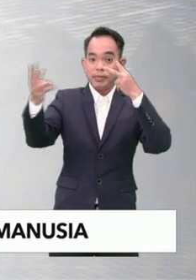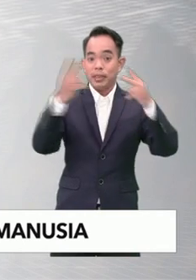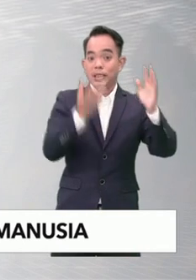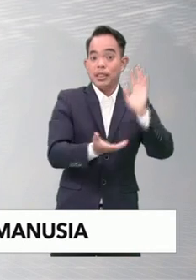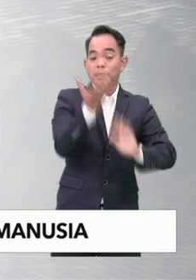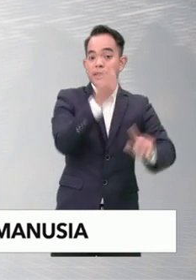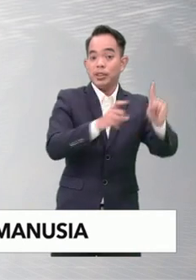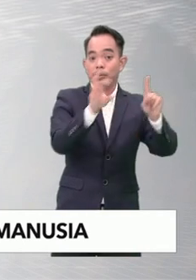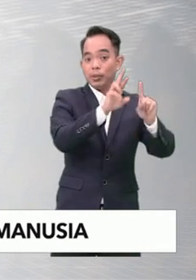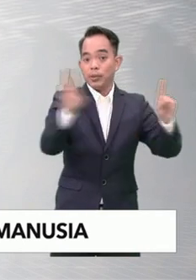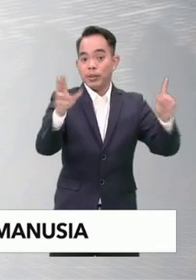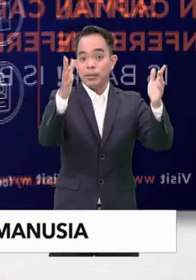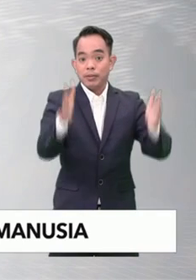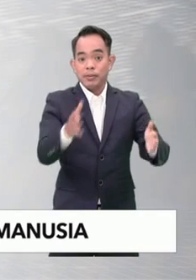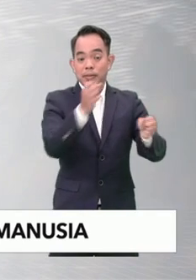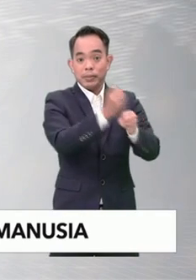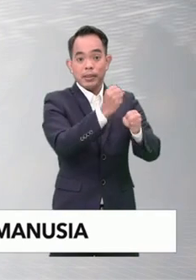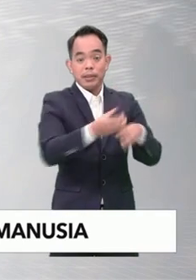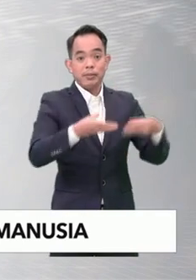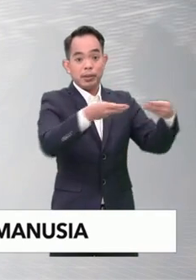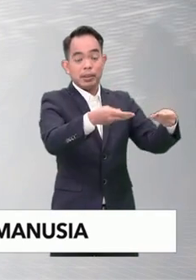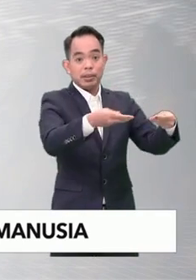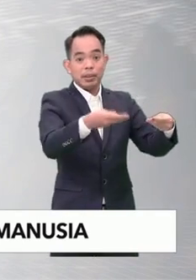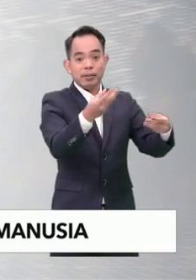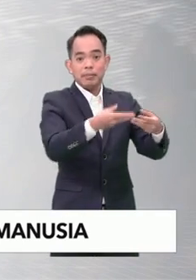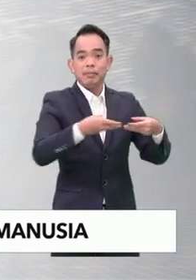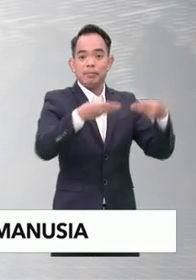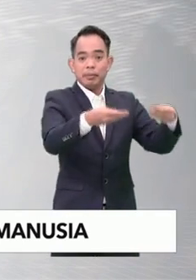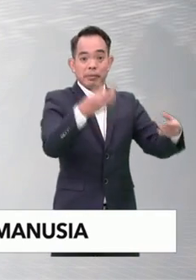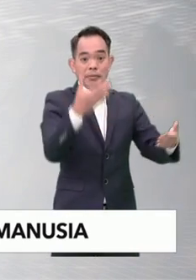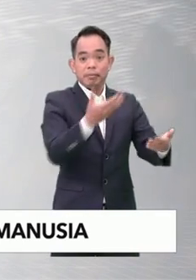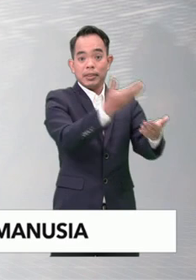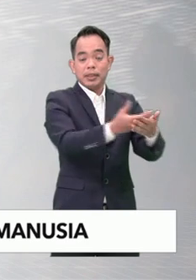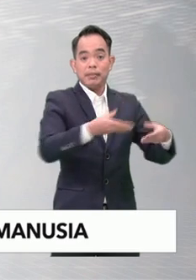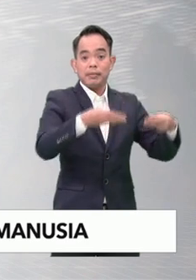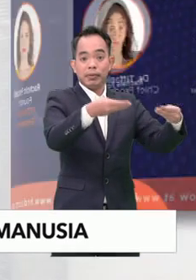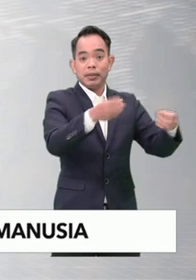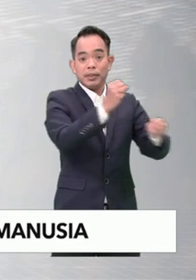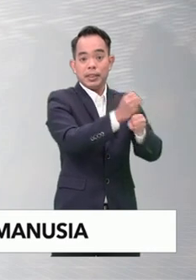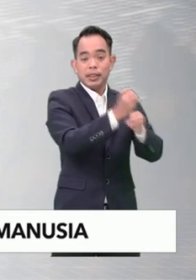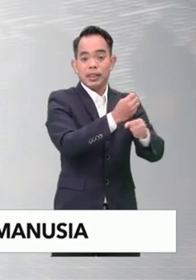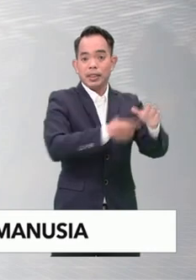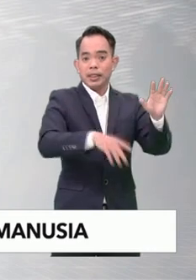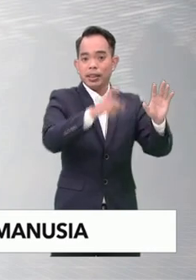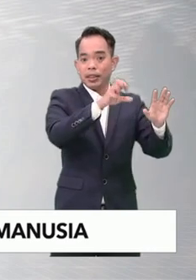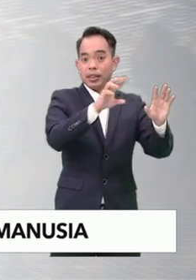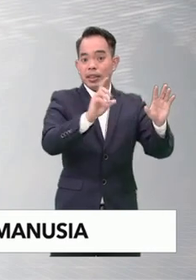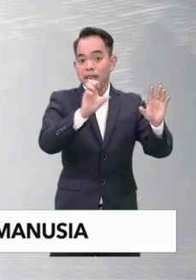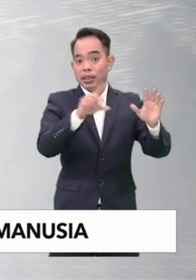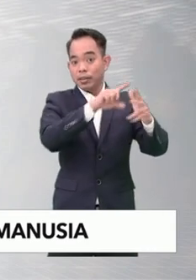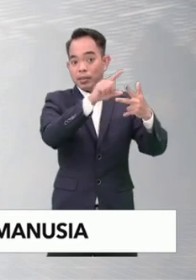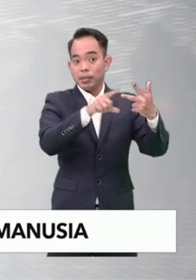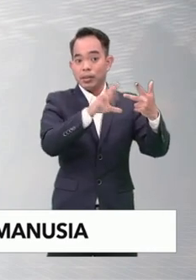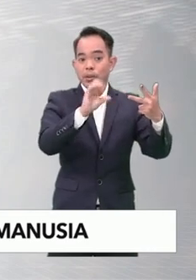oleh majikan terkemuka juga ditawarkan termasuk padanan pekerjaan sesi Inside bersama hrdcom selain program